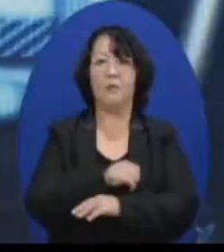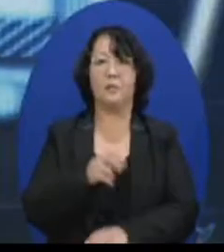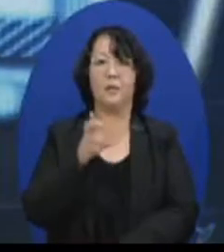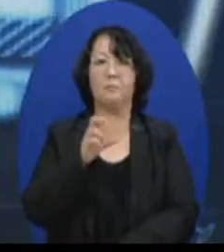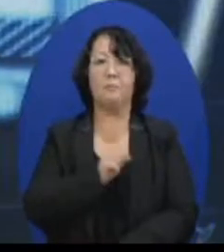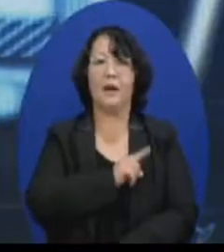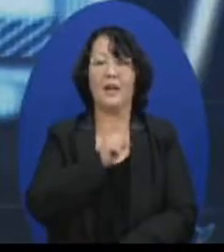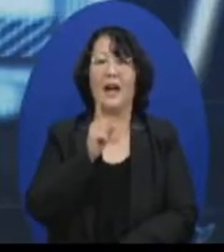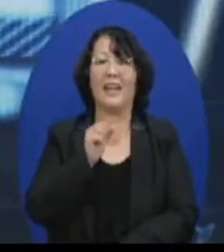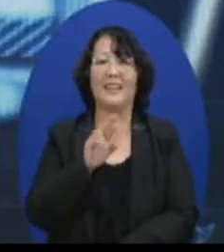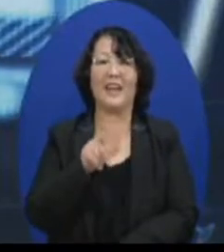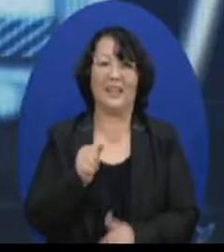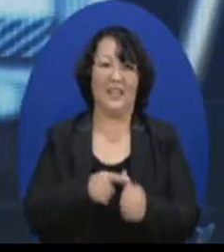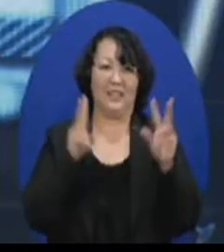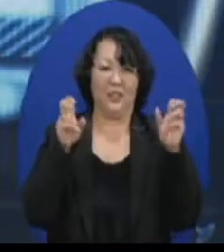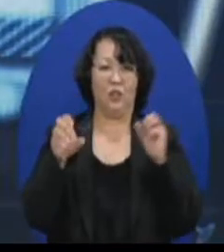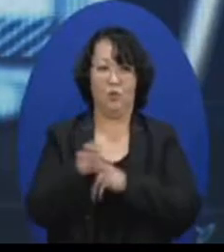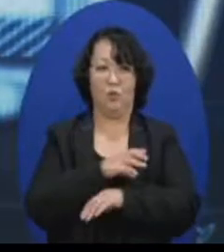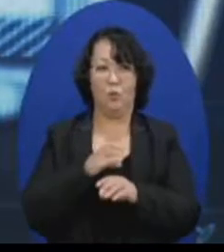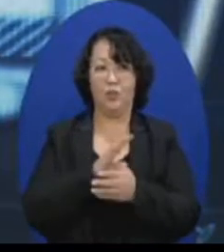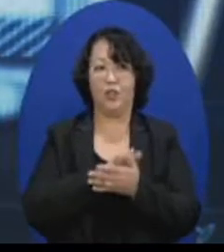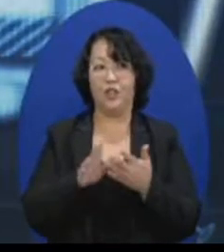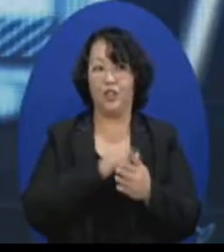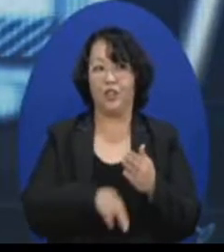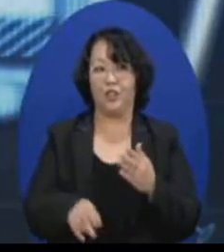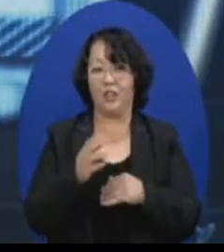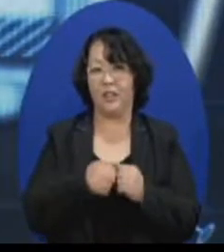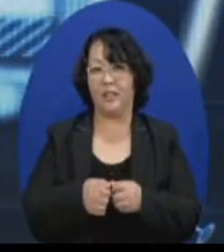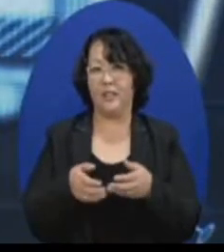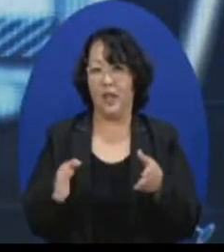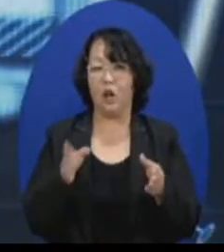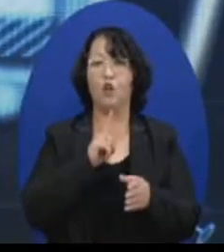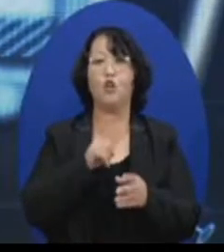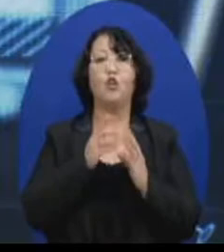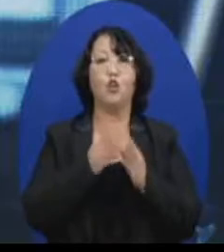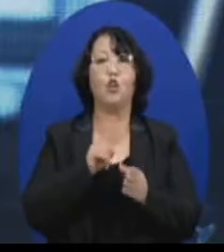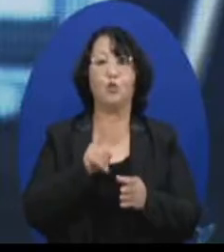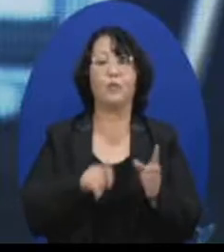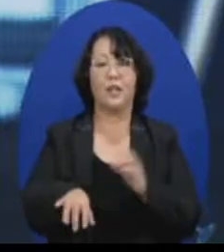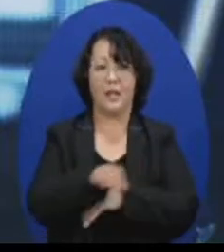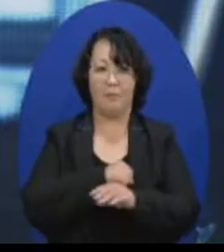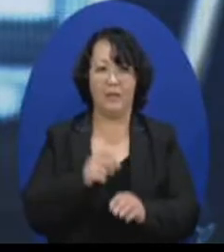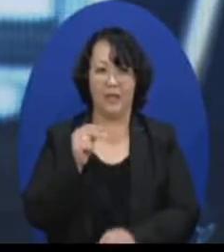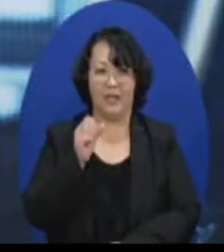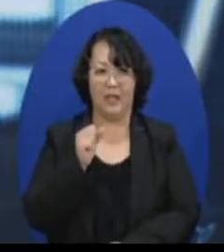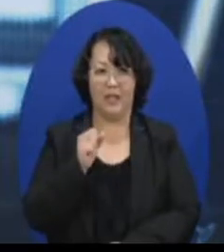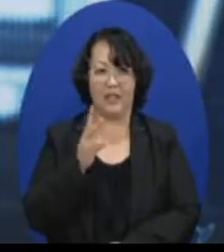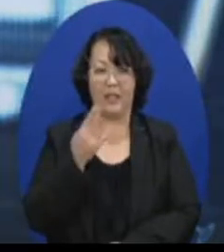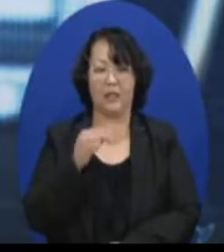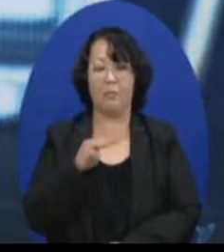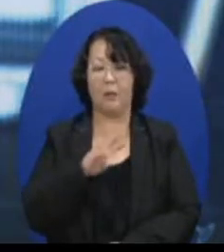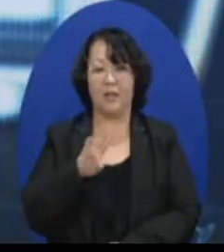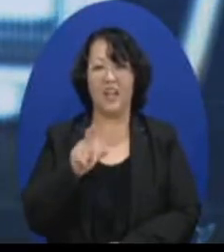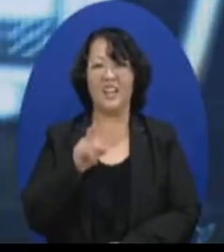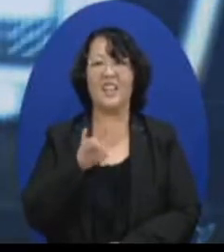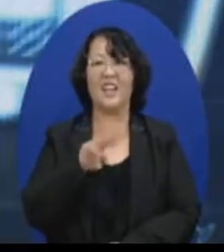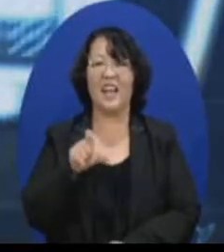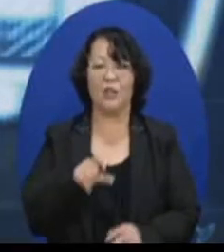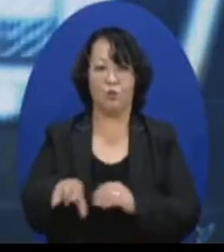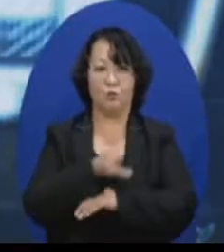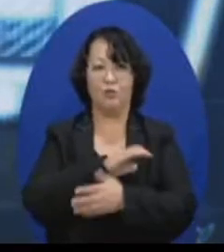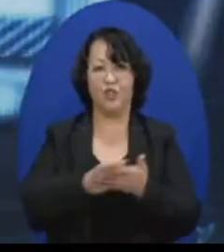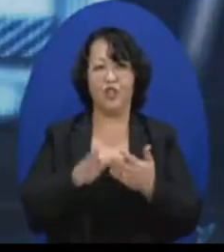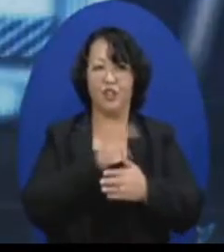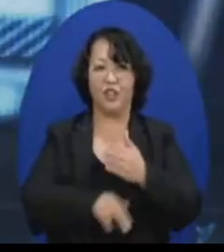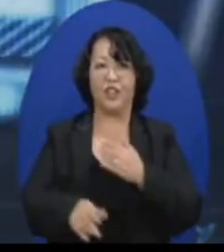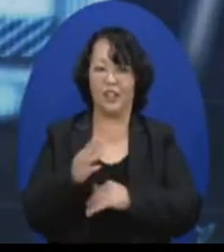баян адраг сум шин цэцэрлэгийн өргөт төлөө одоо барьж байгуулж ашиглалтанд орулсан бол Хөсгөл аймгийн Чанбан өндөр сум мөн адил шин цэцэрлэгийн байртай боллоо.